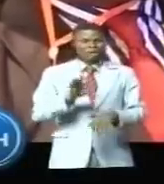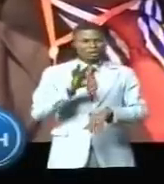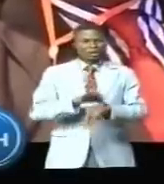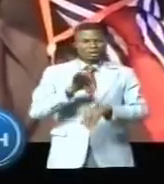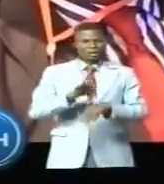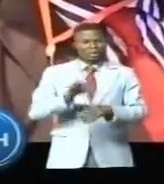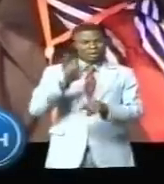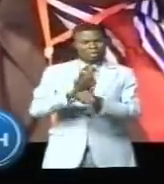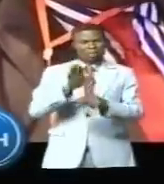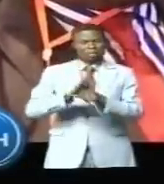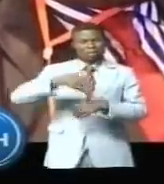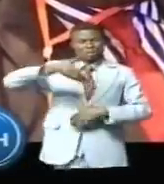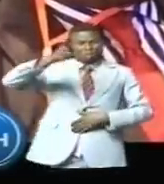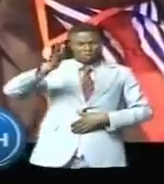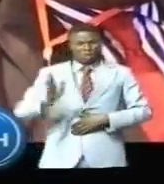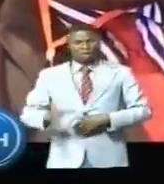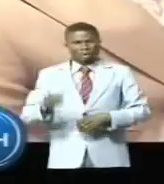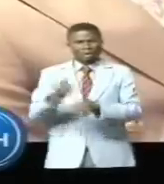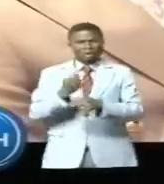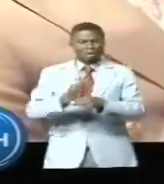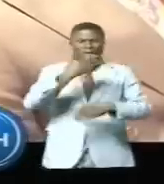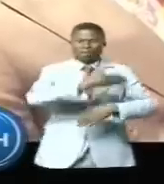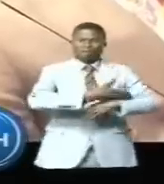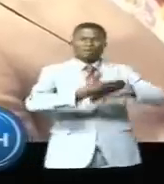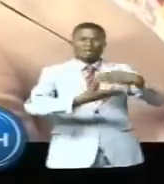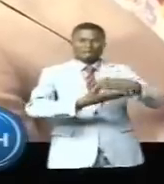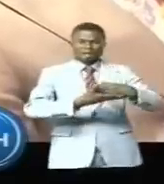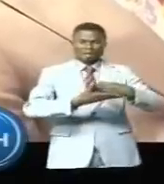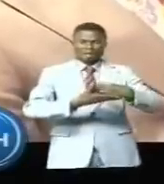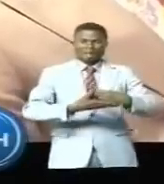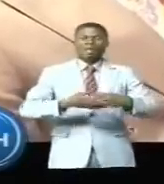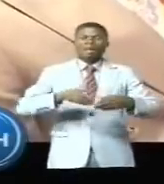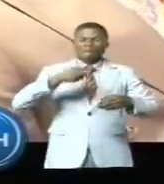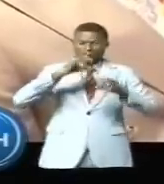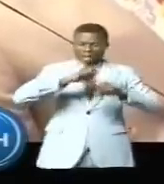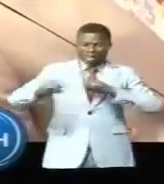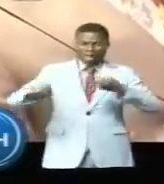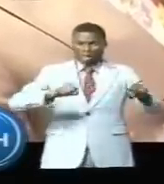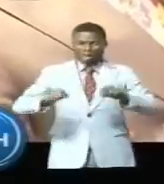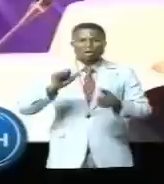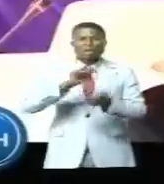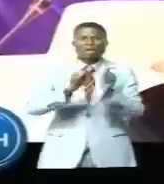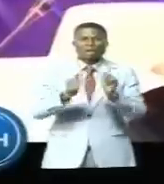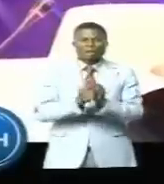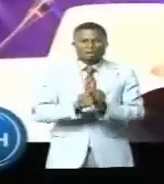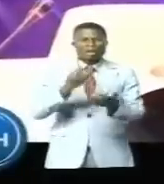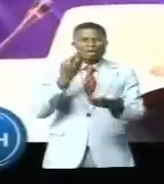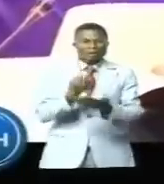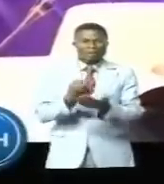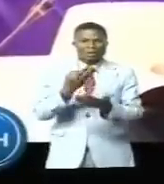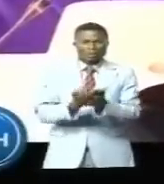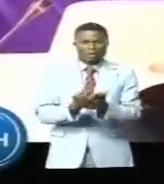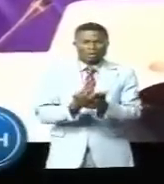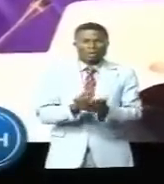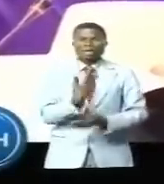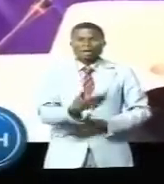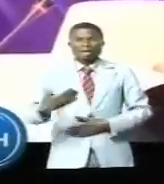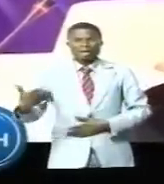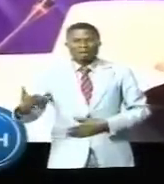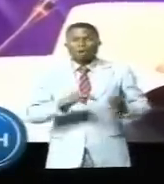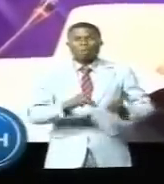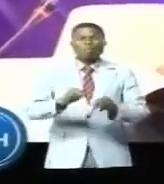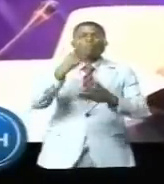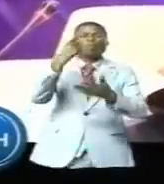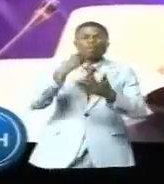pour plusieurs experts du secteur des infrastructures de diagnostiquer la problématique de finance, quels instruments et